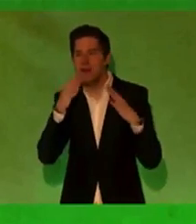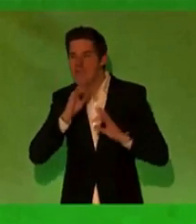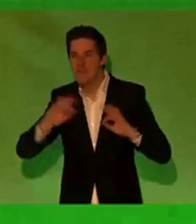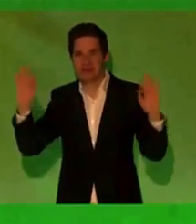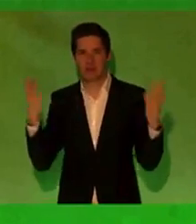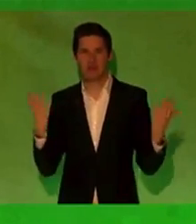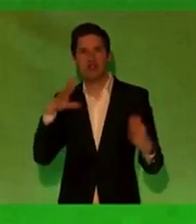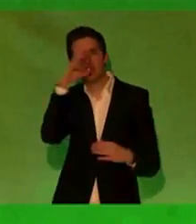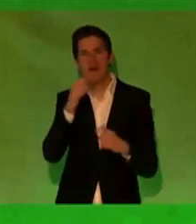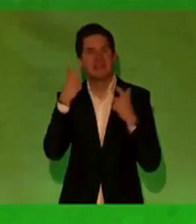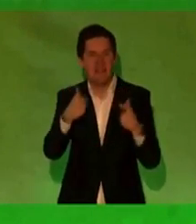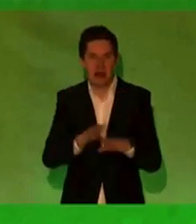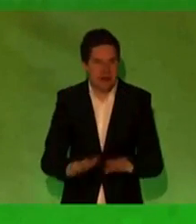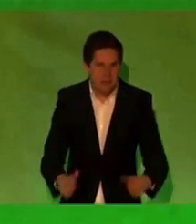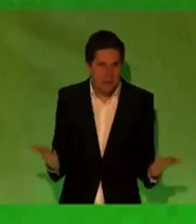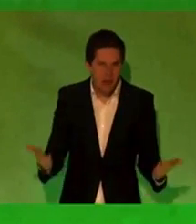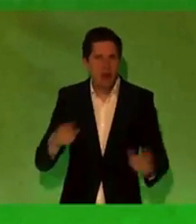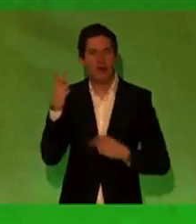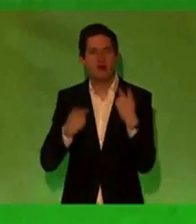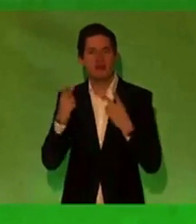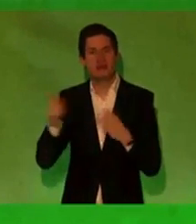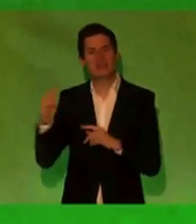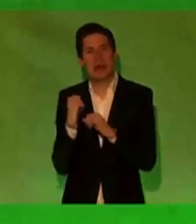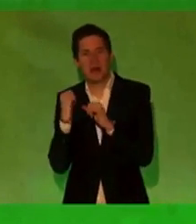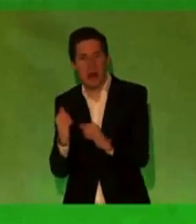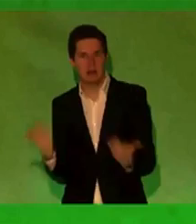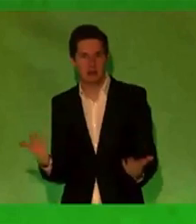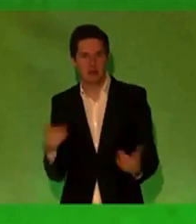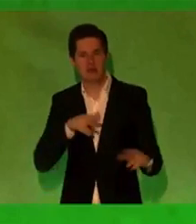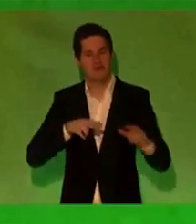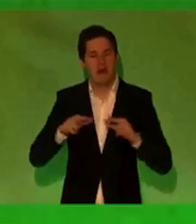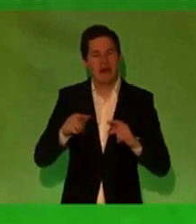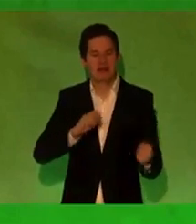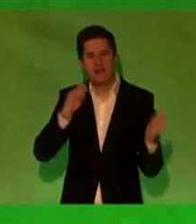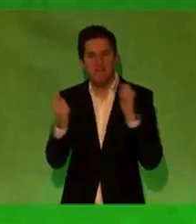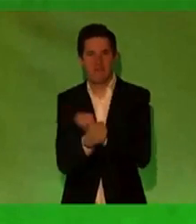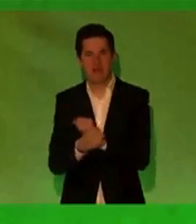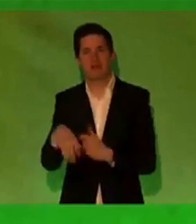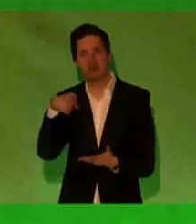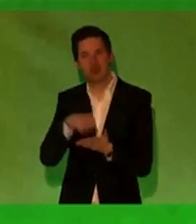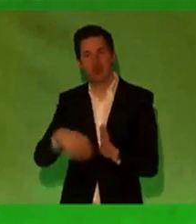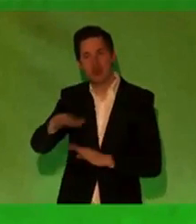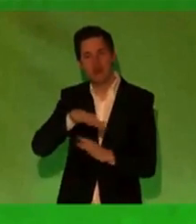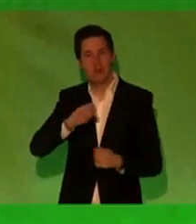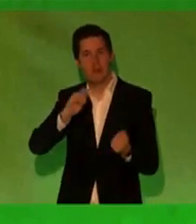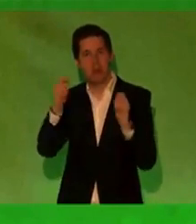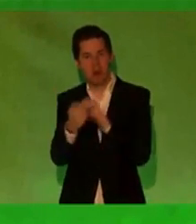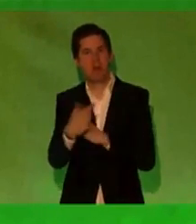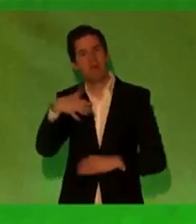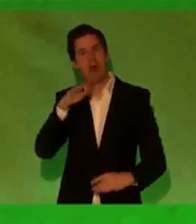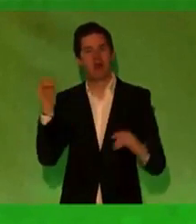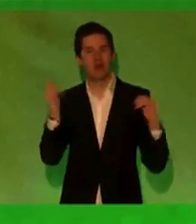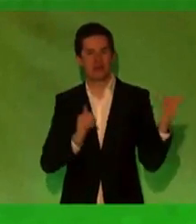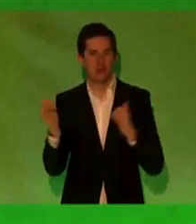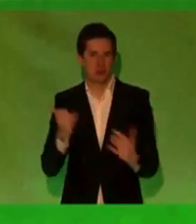keine Schwarzfahrer und Entlastung der Justiz, Verkehrswende, Neugestaltung der Städte, Tourismus.